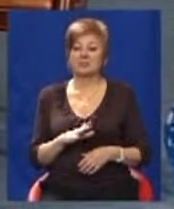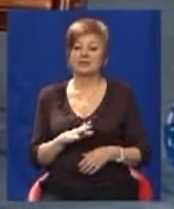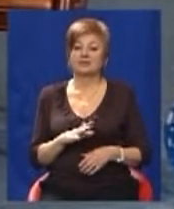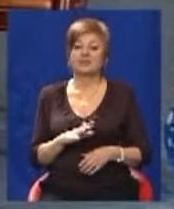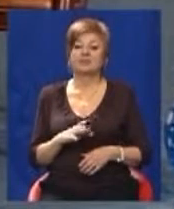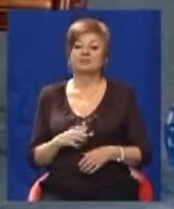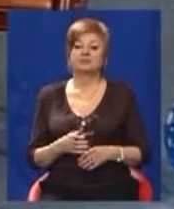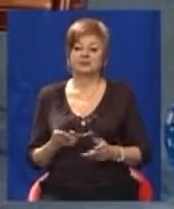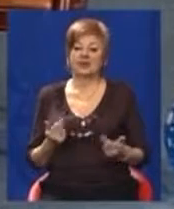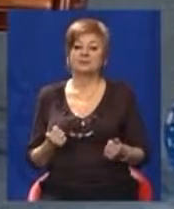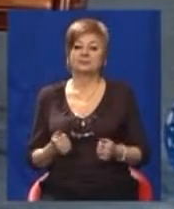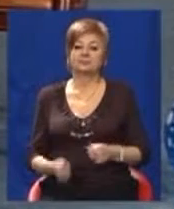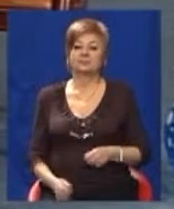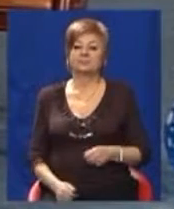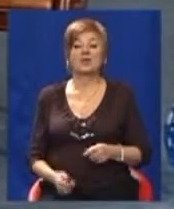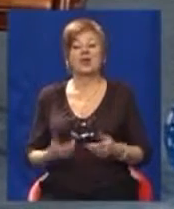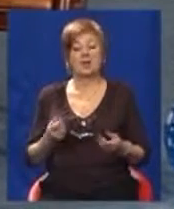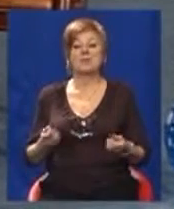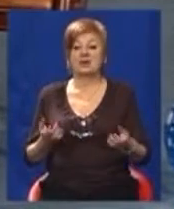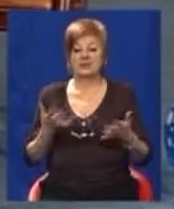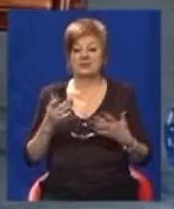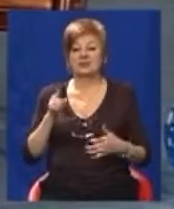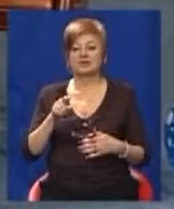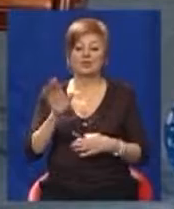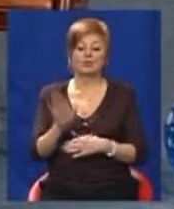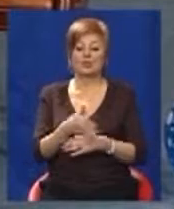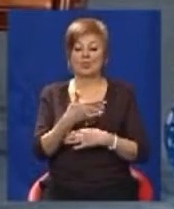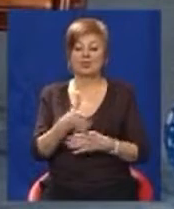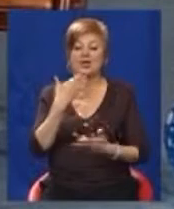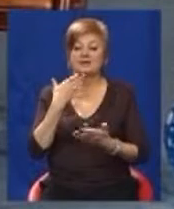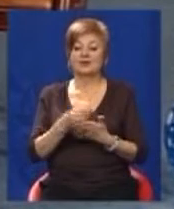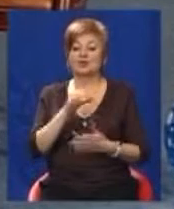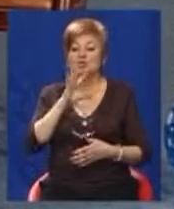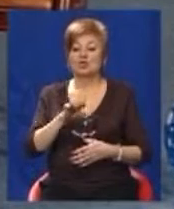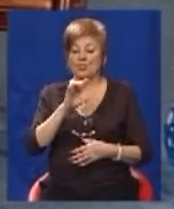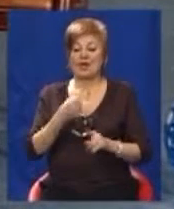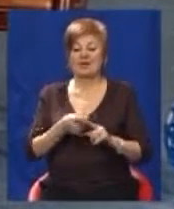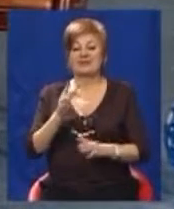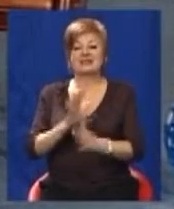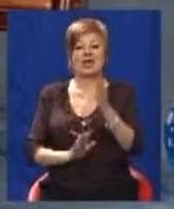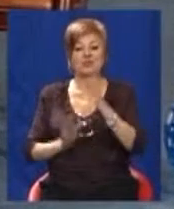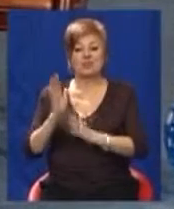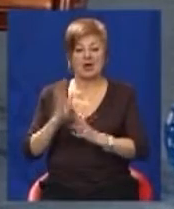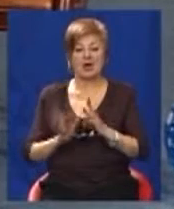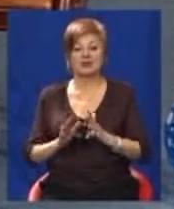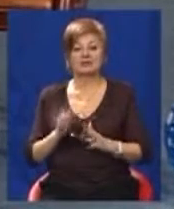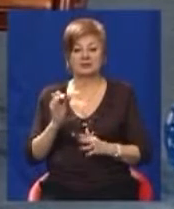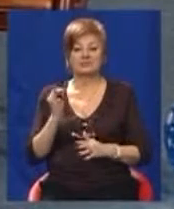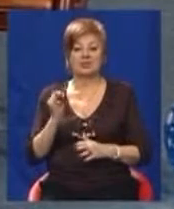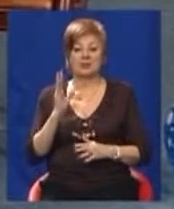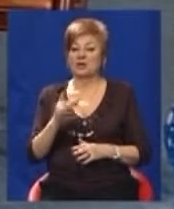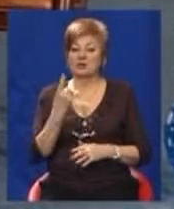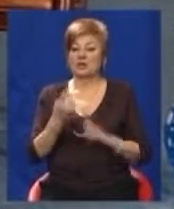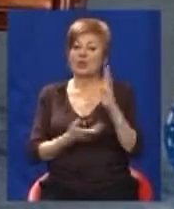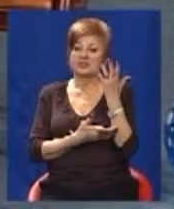таки интересно. И уявляешь, ты бы выгуливала сухопесика в этом парку, и, власне, кажучи, там бы было